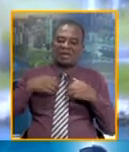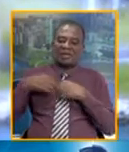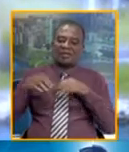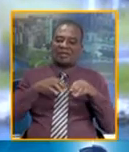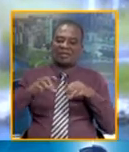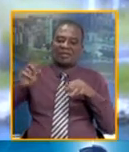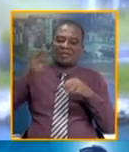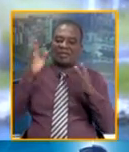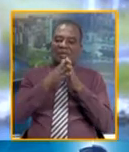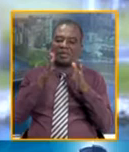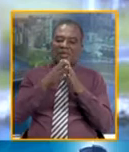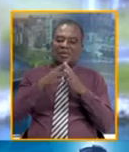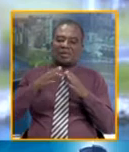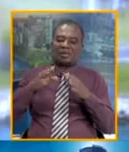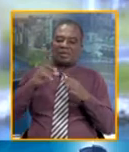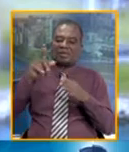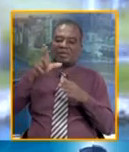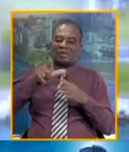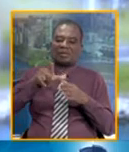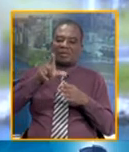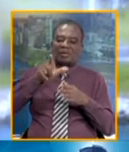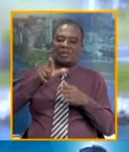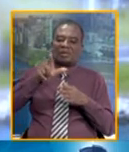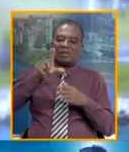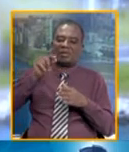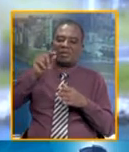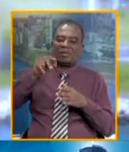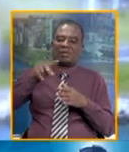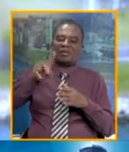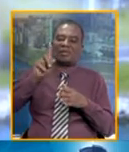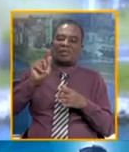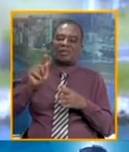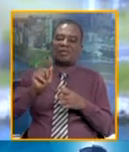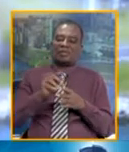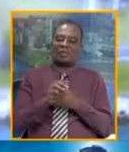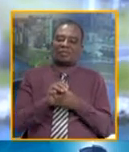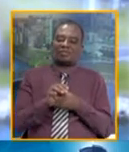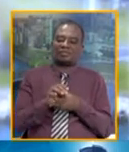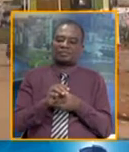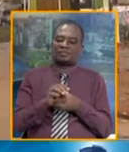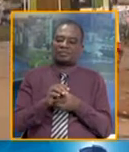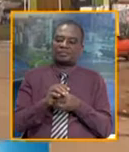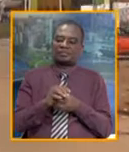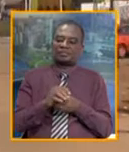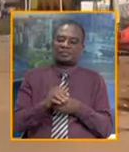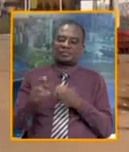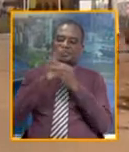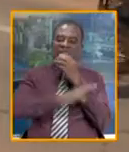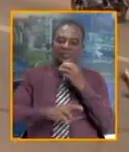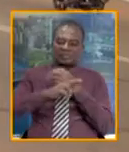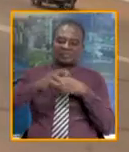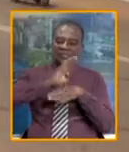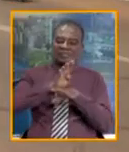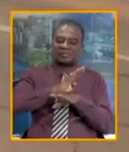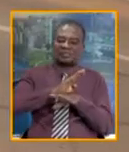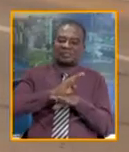toute première réunion 2021. Les explications de Astou Touré. La région du Bélier,